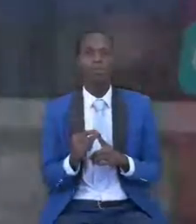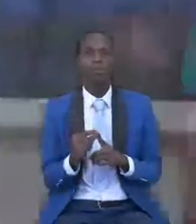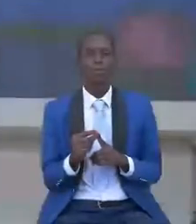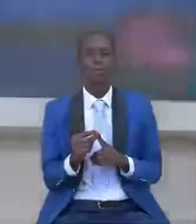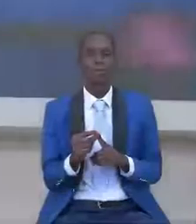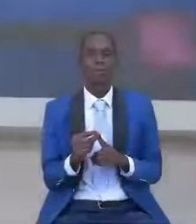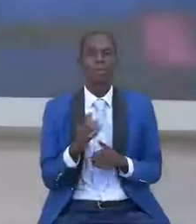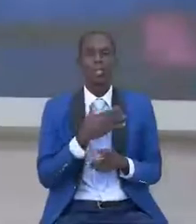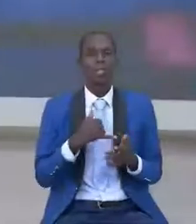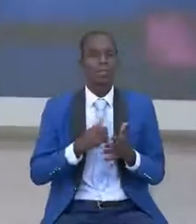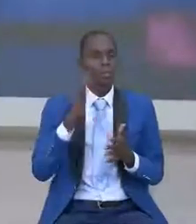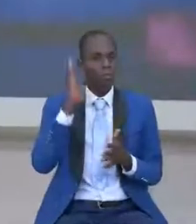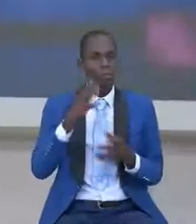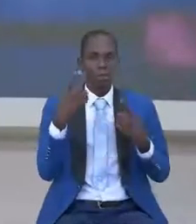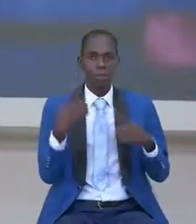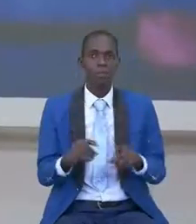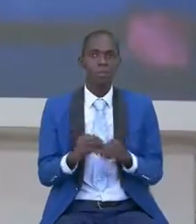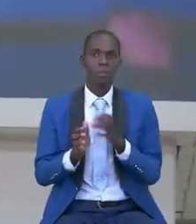Et ce sera fait.